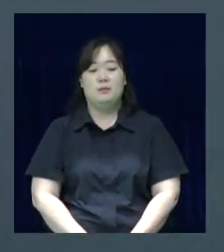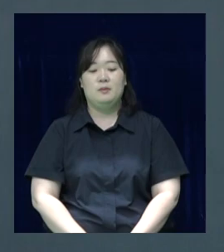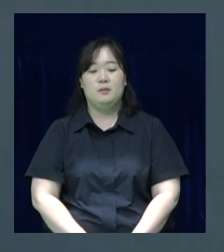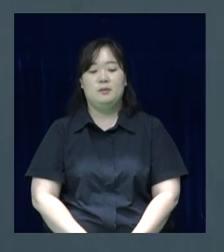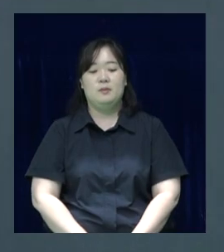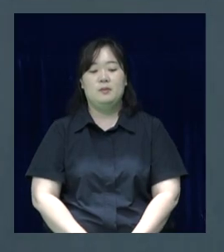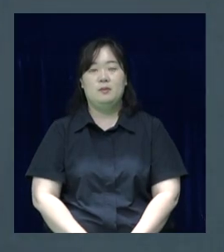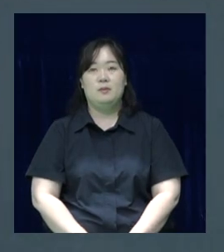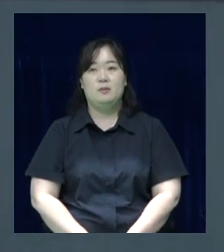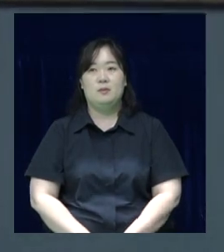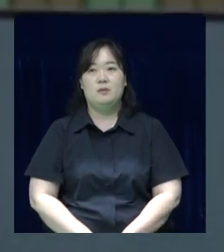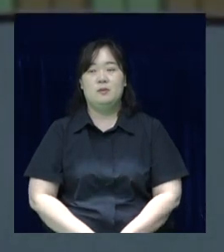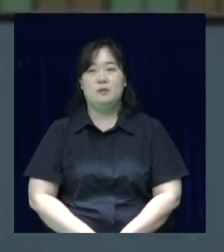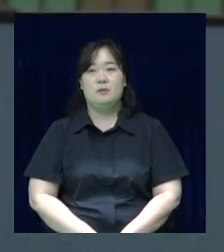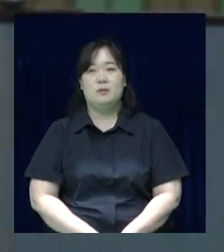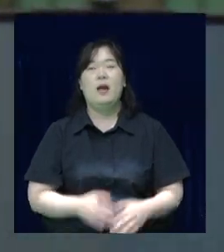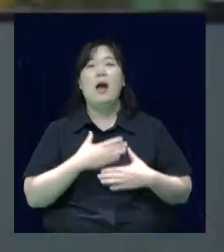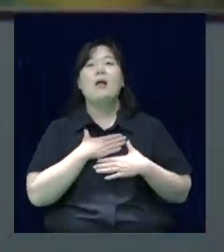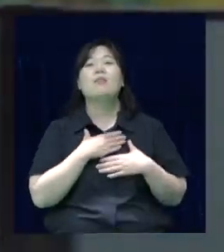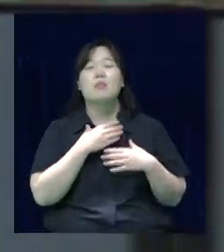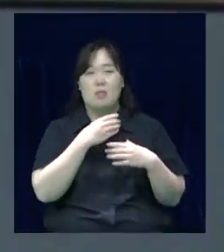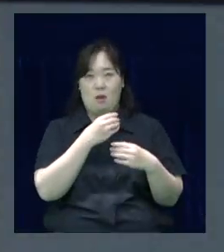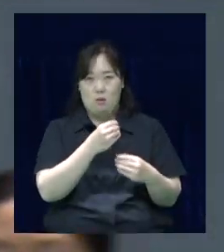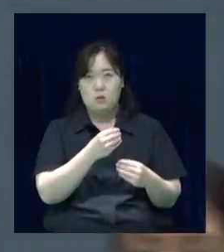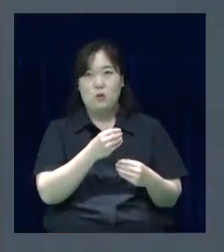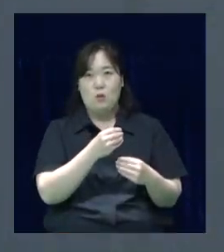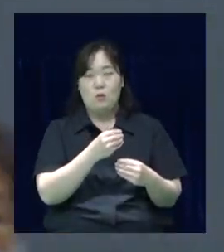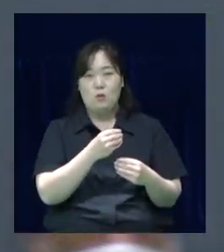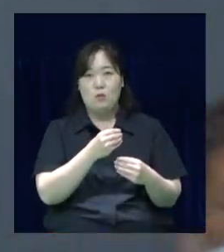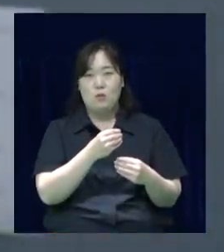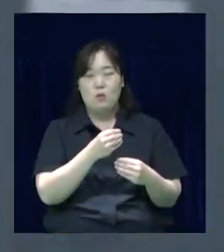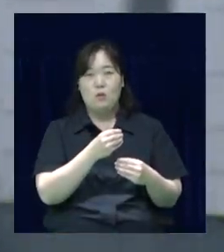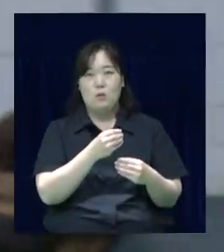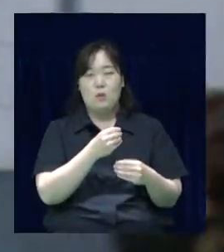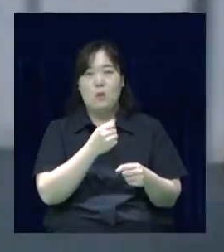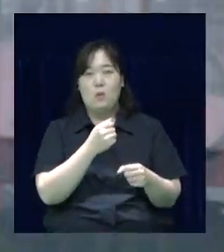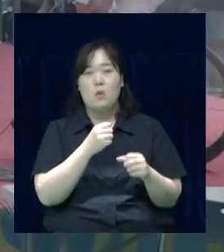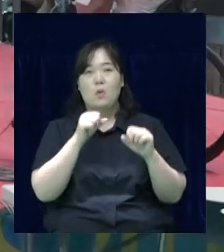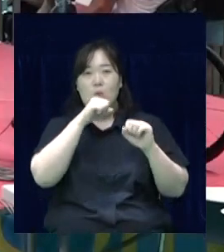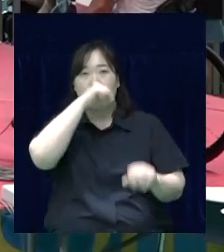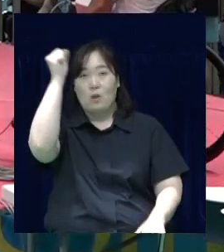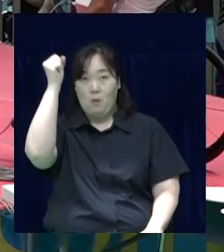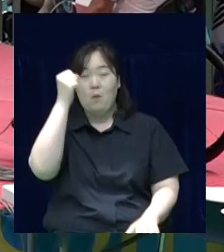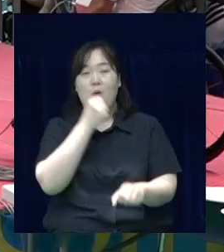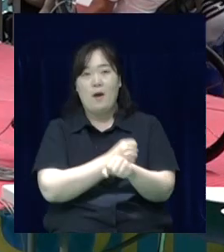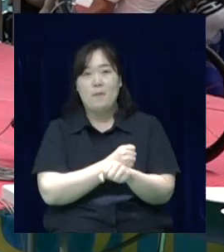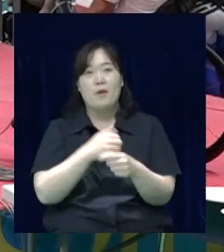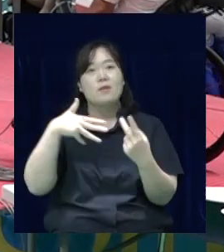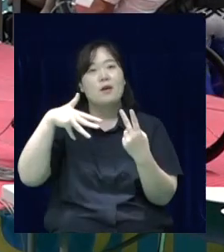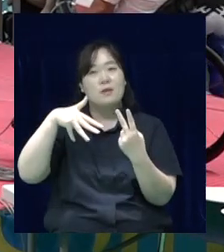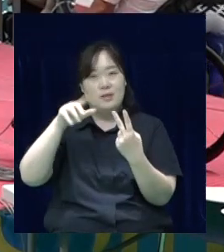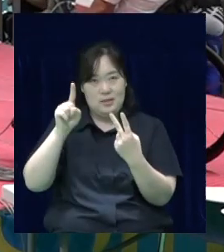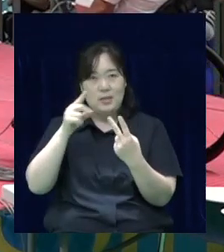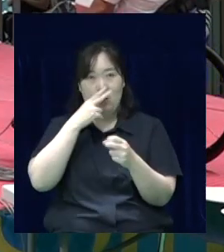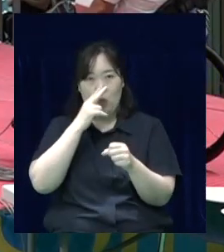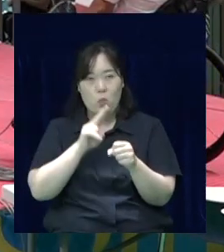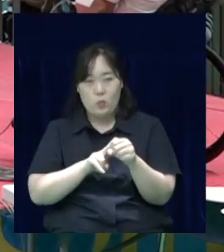조은호 선수가 좀 일단은 안정적으로 가면서 중량을 늘릴 수가 있겠네요. 네, 이렇게 네, 되면. 그렇습니다. 예.